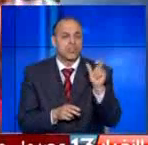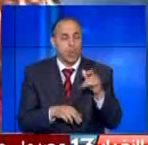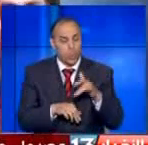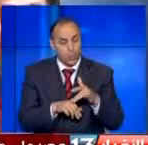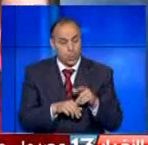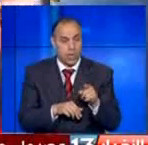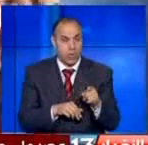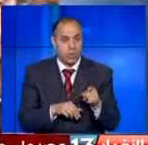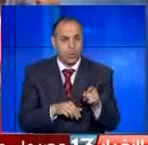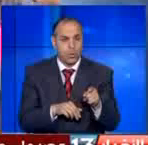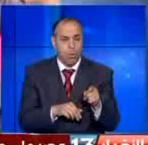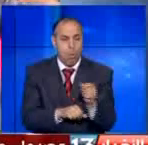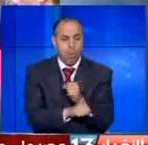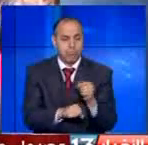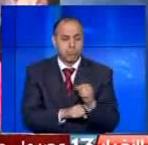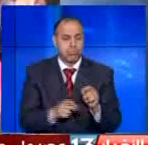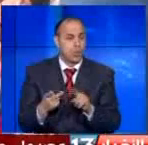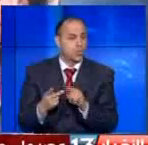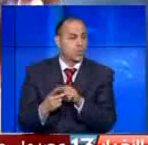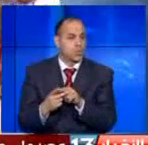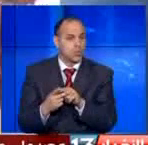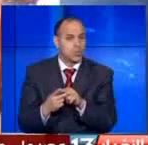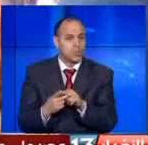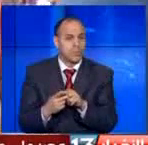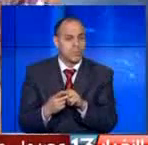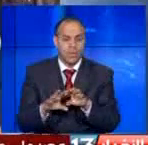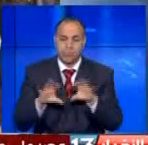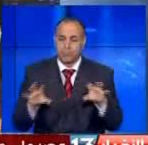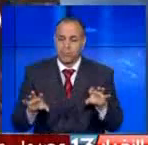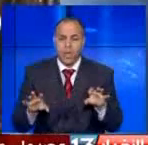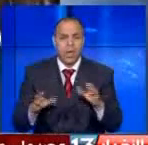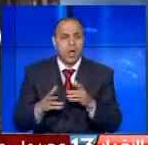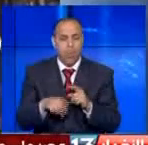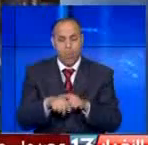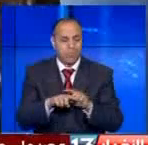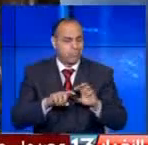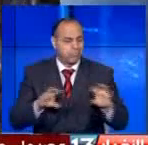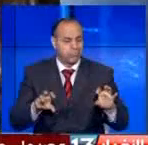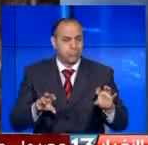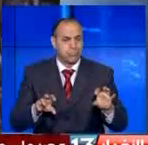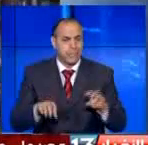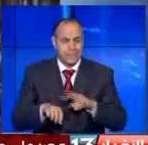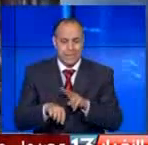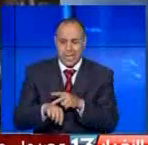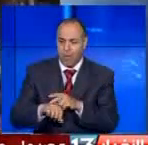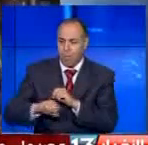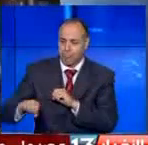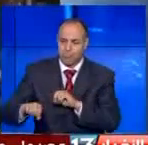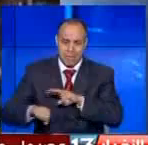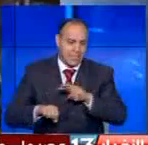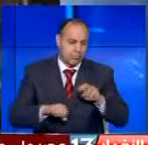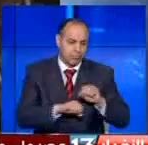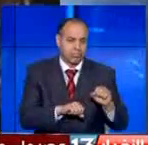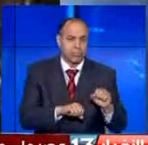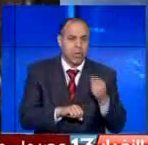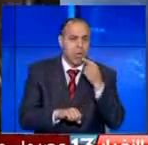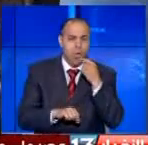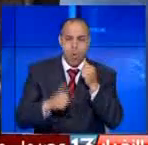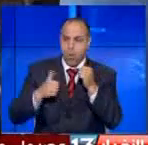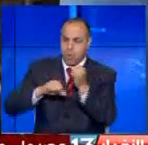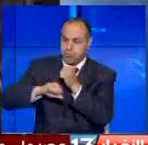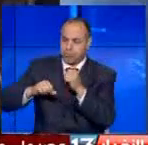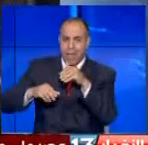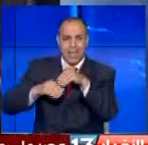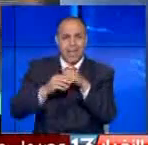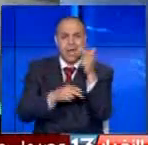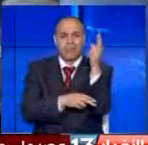أصيبوا أيضا خلال العمليتين المنفصلتين بفارق زمني قدره ساعتان، إذ استجد الانفجار الأول